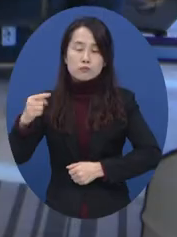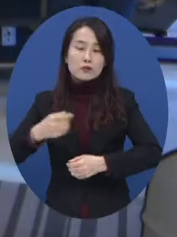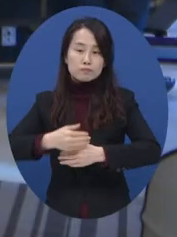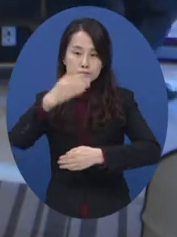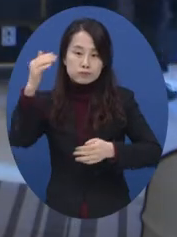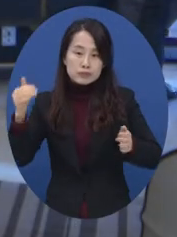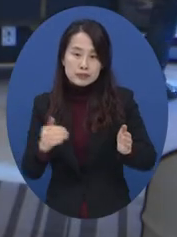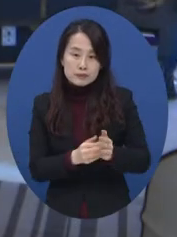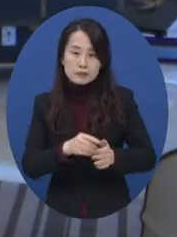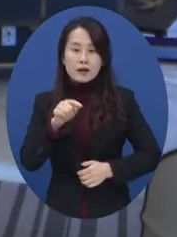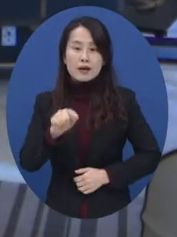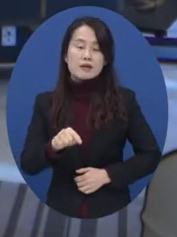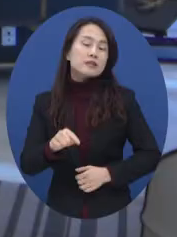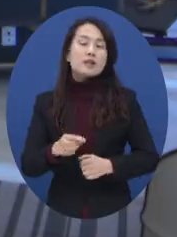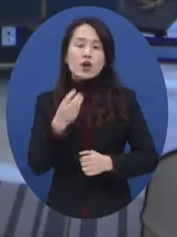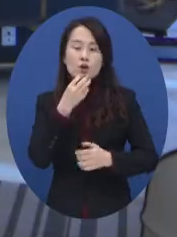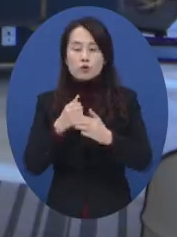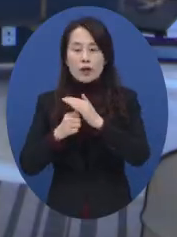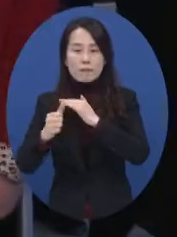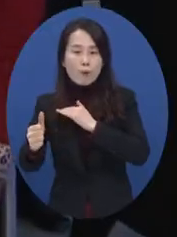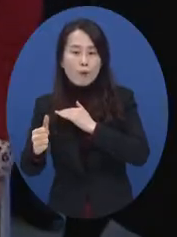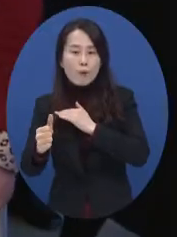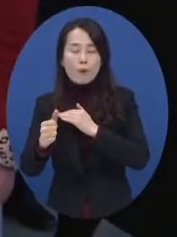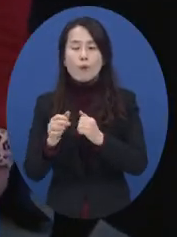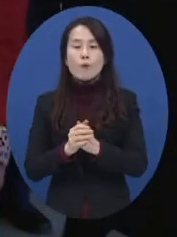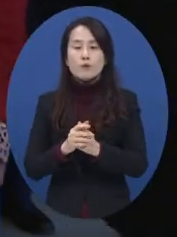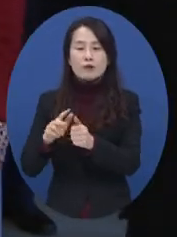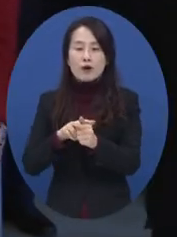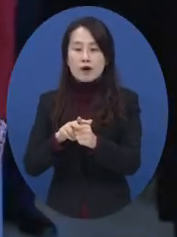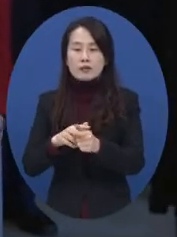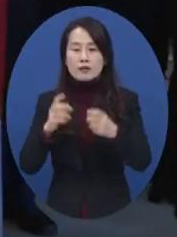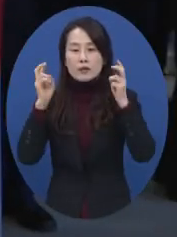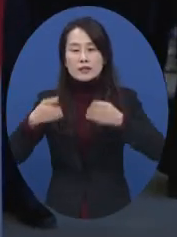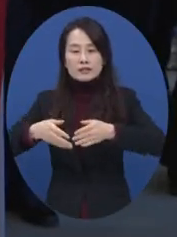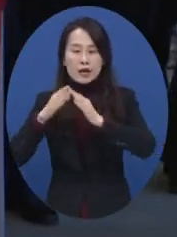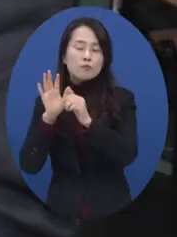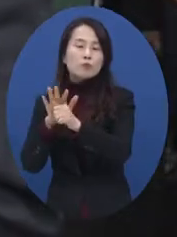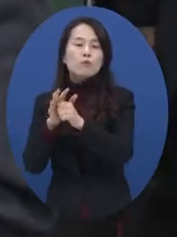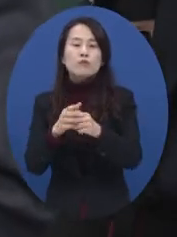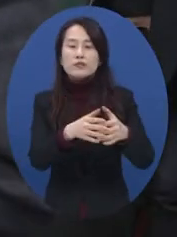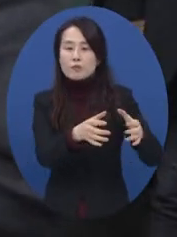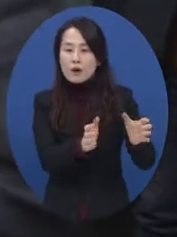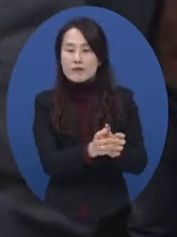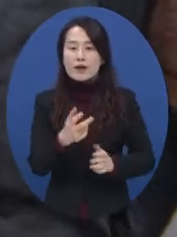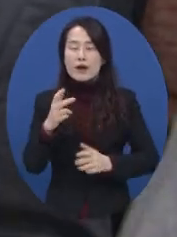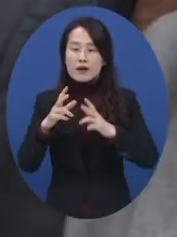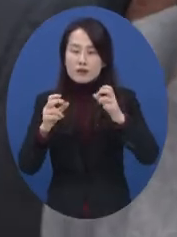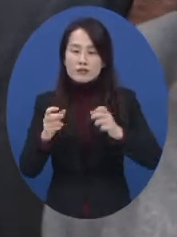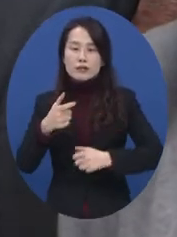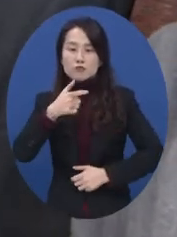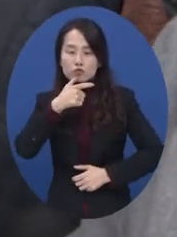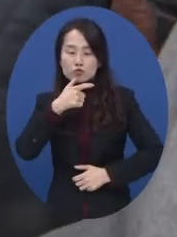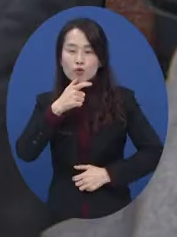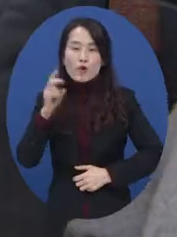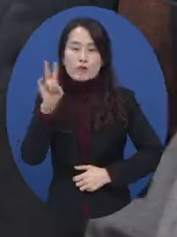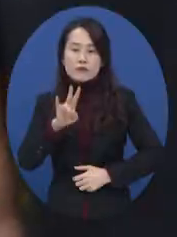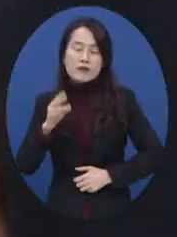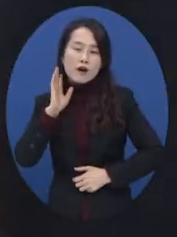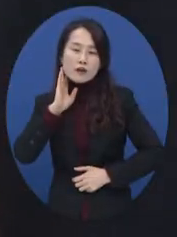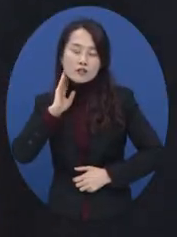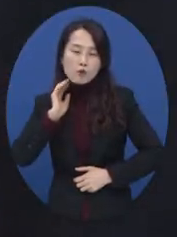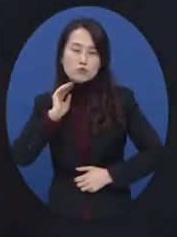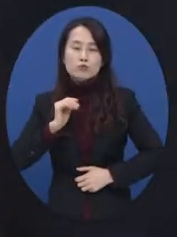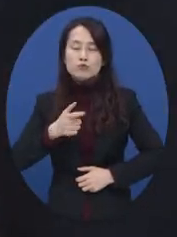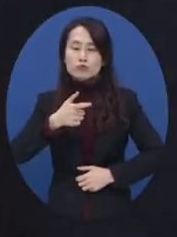열었습니다. 경기문화창조 허브는 경기도의 대표적인 콘텐츠 창업 지원 기관으로 성남과 수원, 의정부, 시흥, 고양에